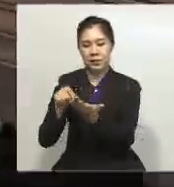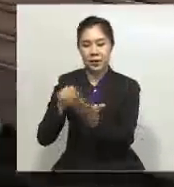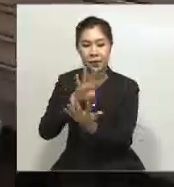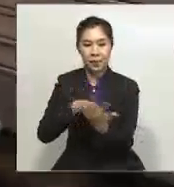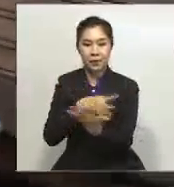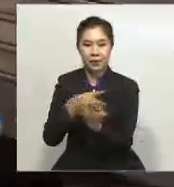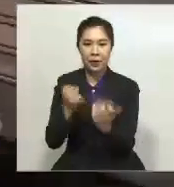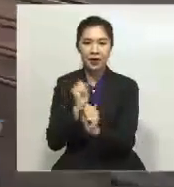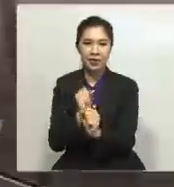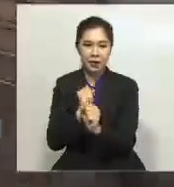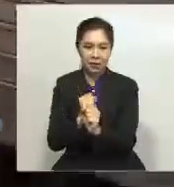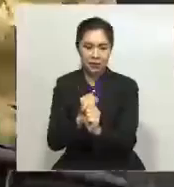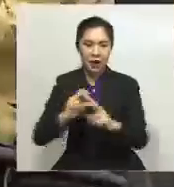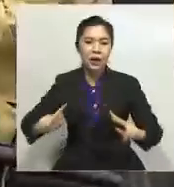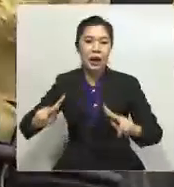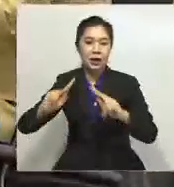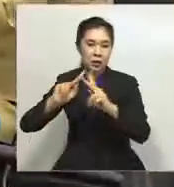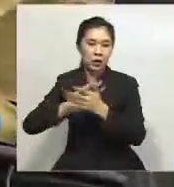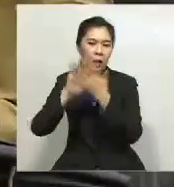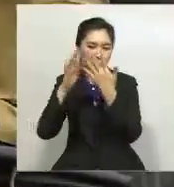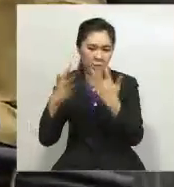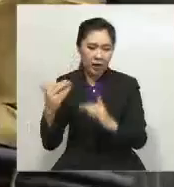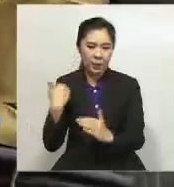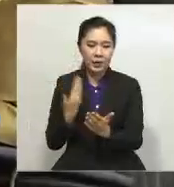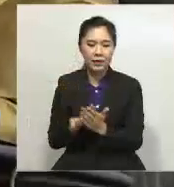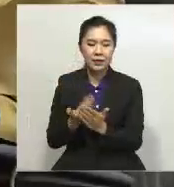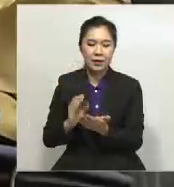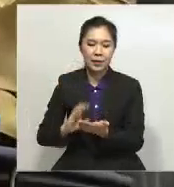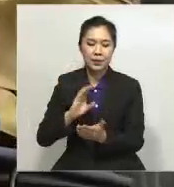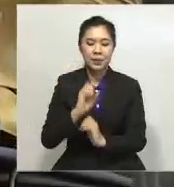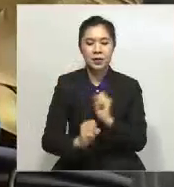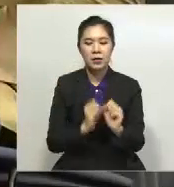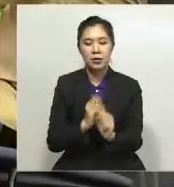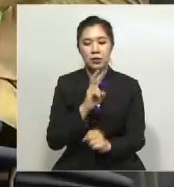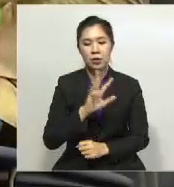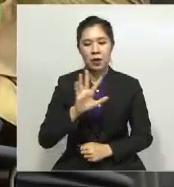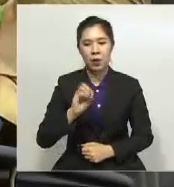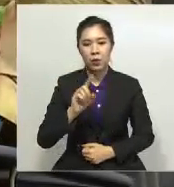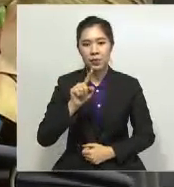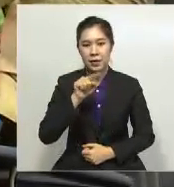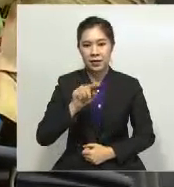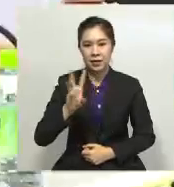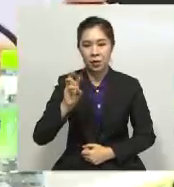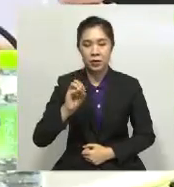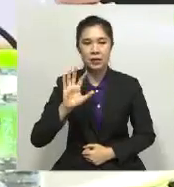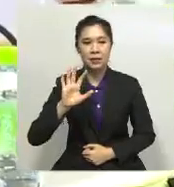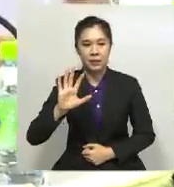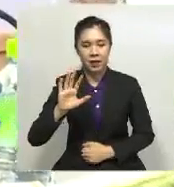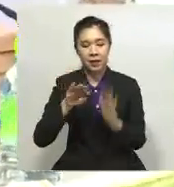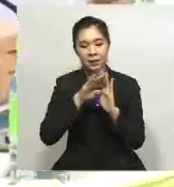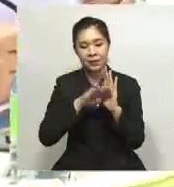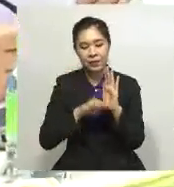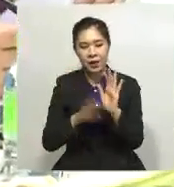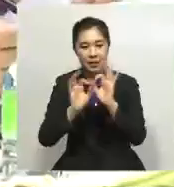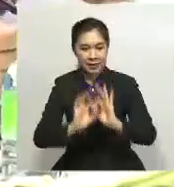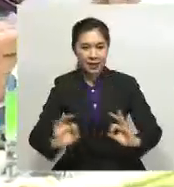านของกระทรวงคมนาคมทั้งหมดแล้วซึ่งจะใช้งบประมาณในปี2561ถึง2565ตามลำดับความส